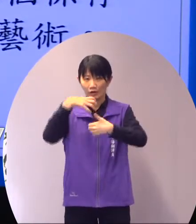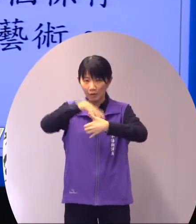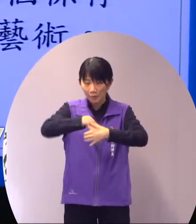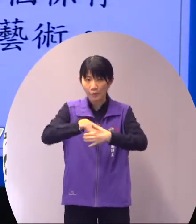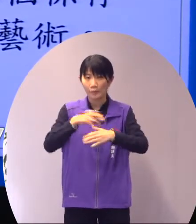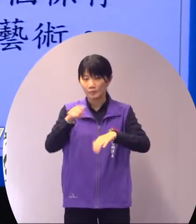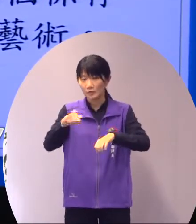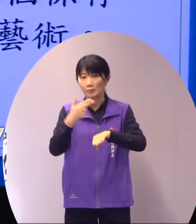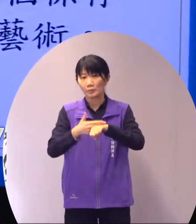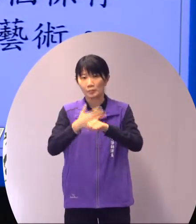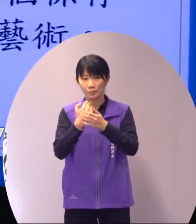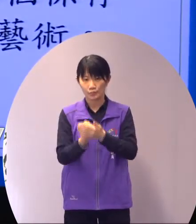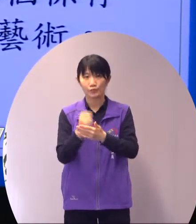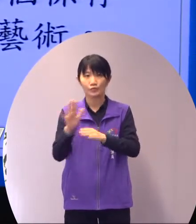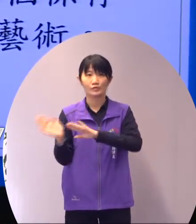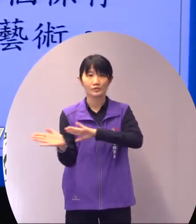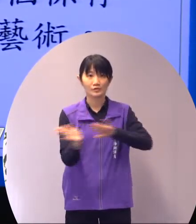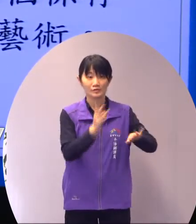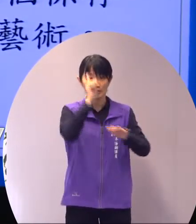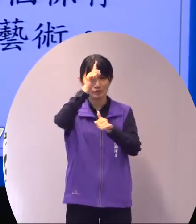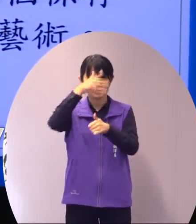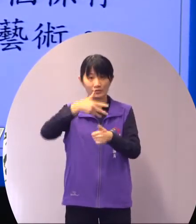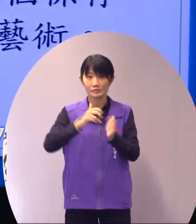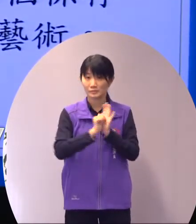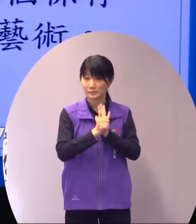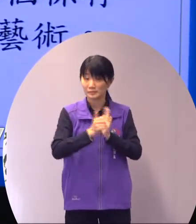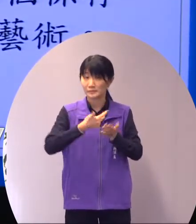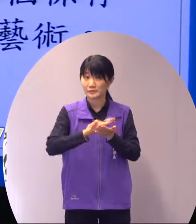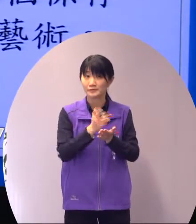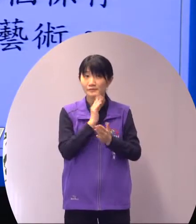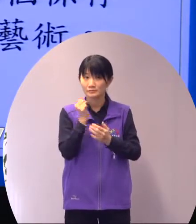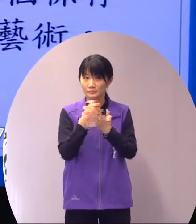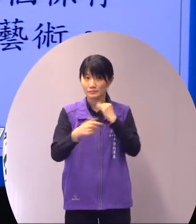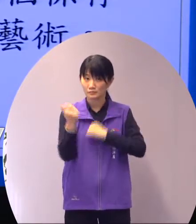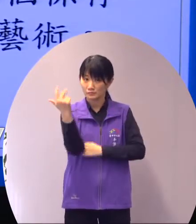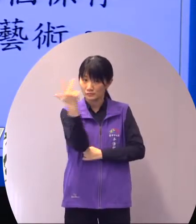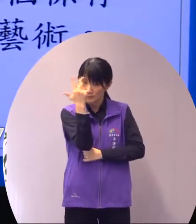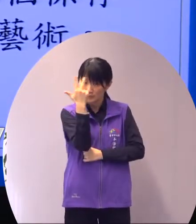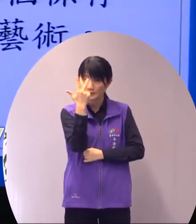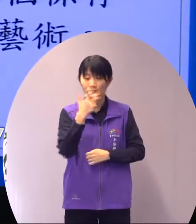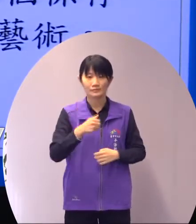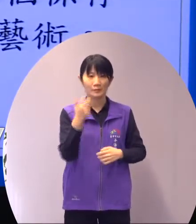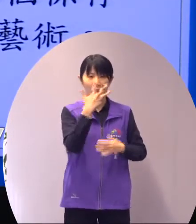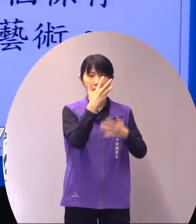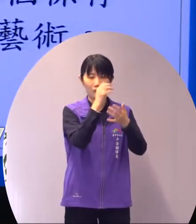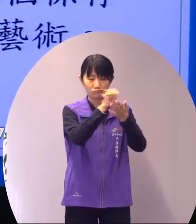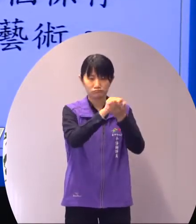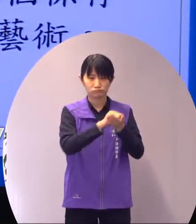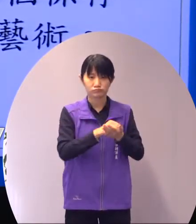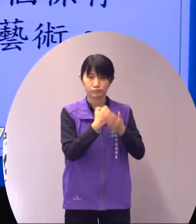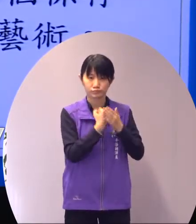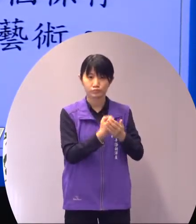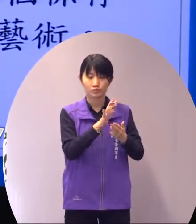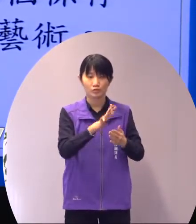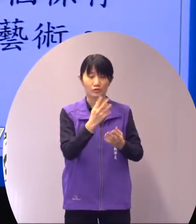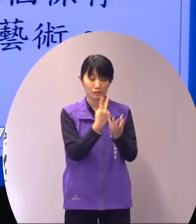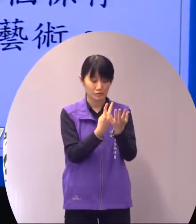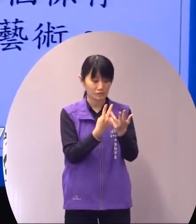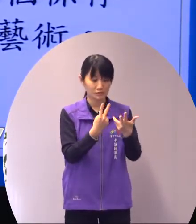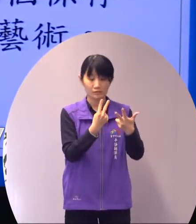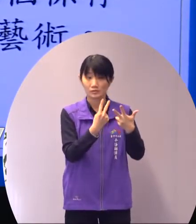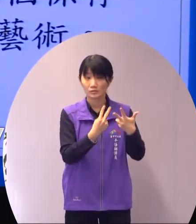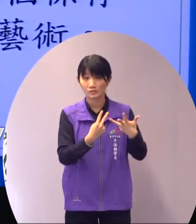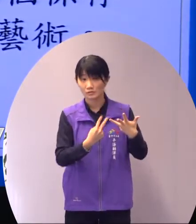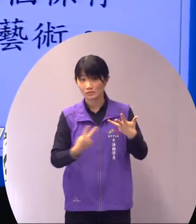位长官介绍的是传统表演艺术。目前本市既有7项8个保存者，其中2项被文化部登录